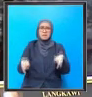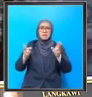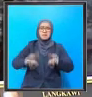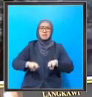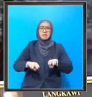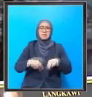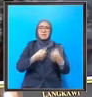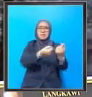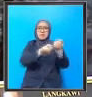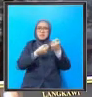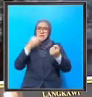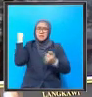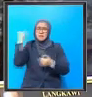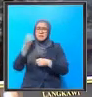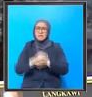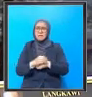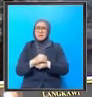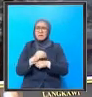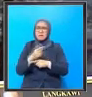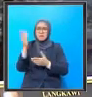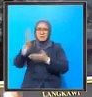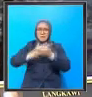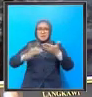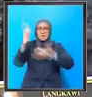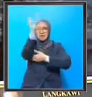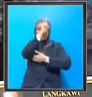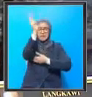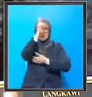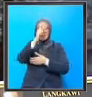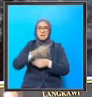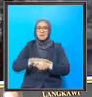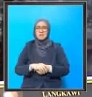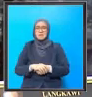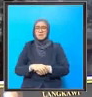ditarik Wali oleh berpihak